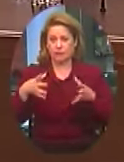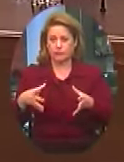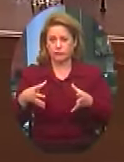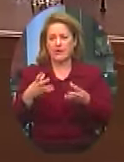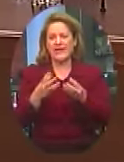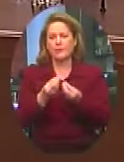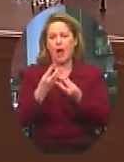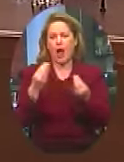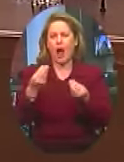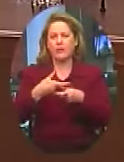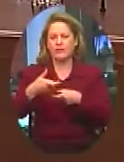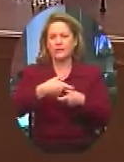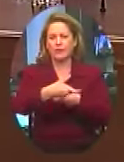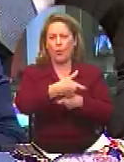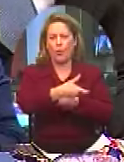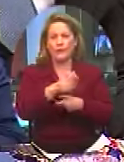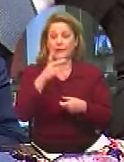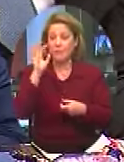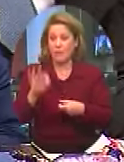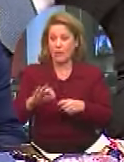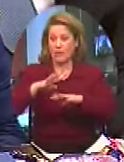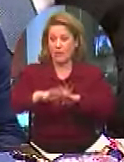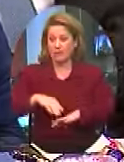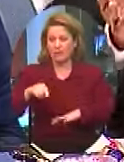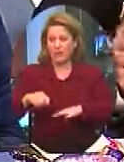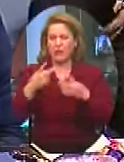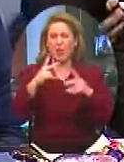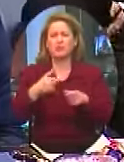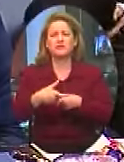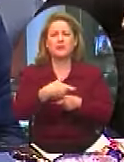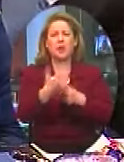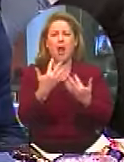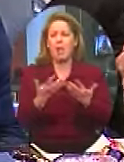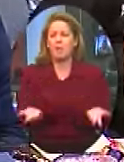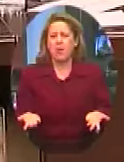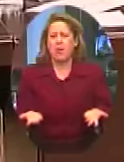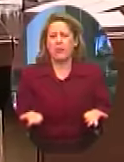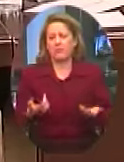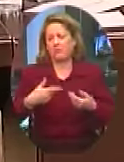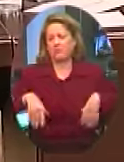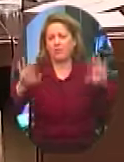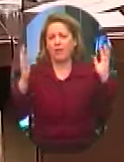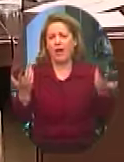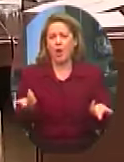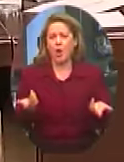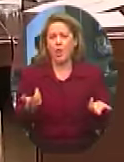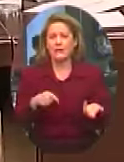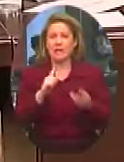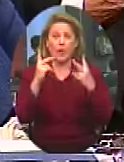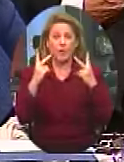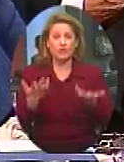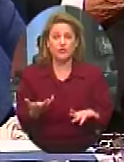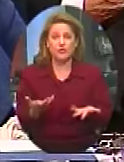באסדה זה לא מעניין כמה צינורות יש לו. הכל הולך. אנחנו בעד יתירות של צינורות, אבל זה לא הדבר העיקרי. בסוף צריך לגמור